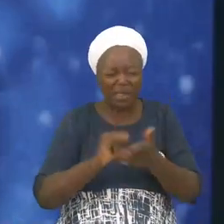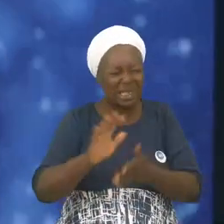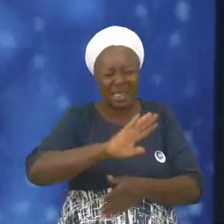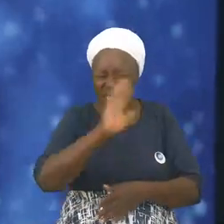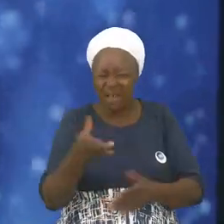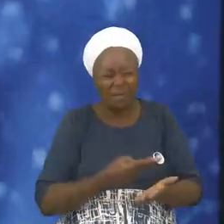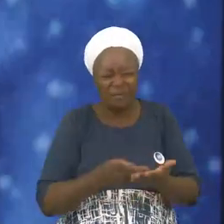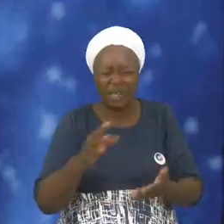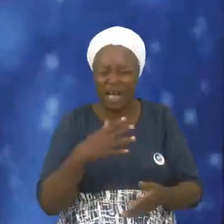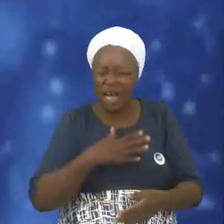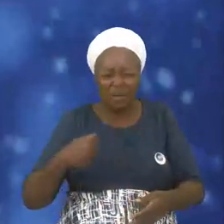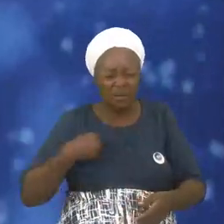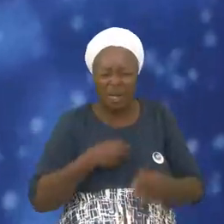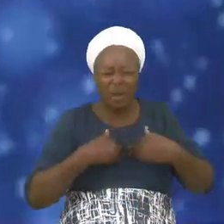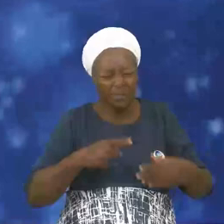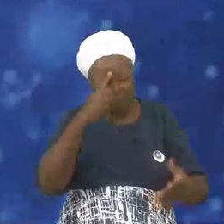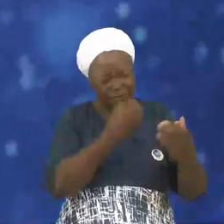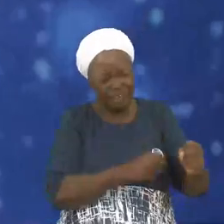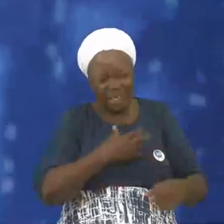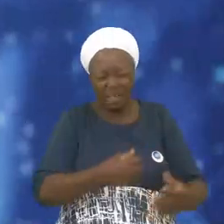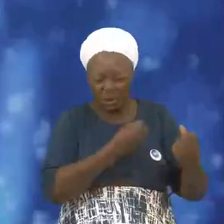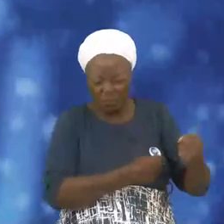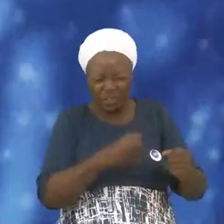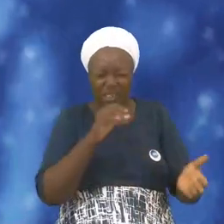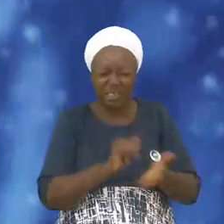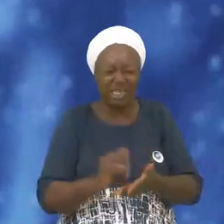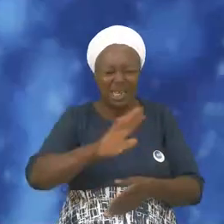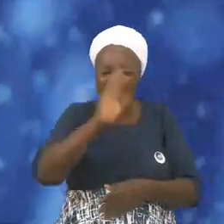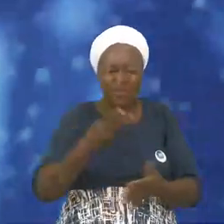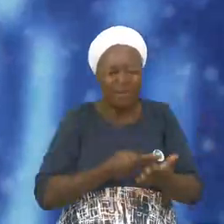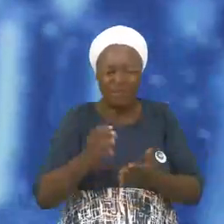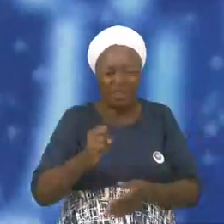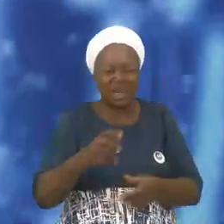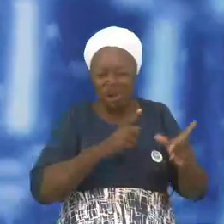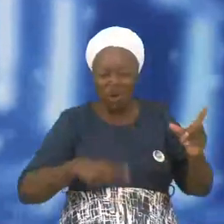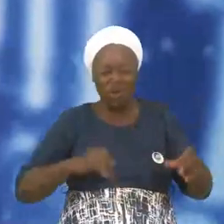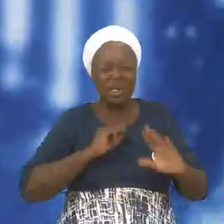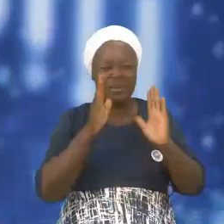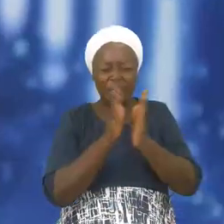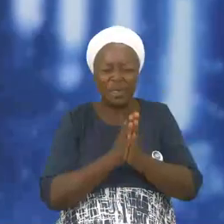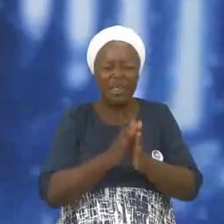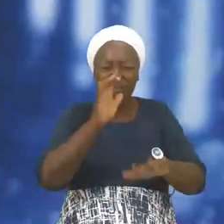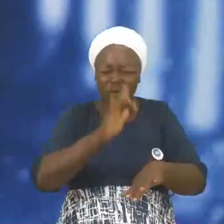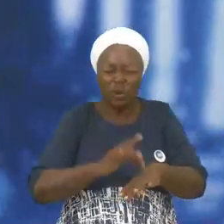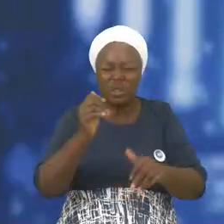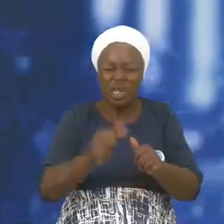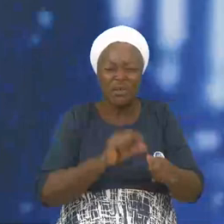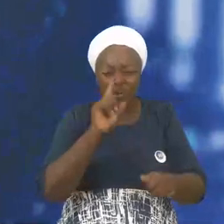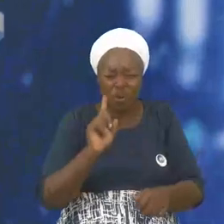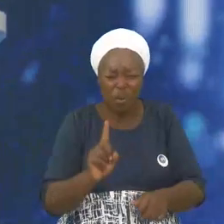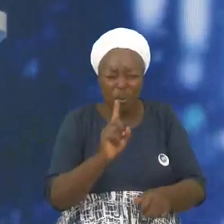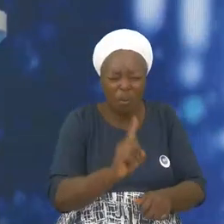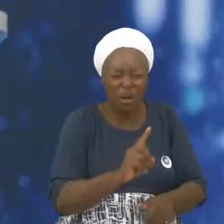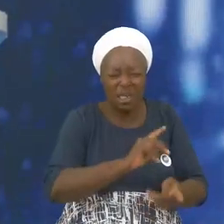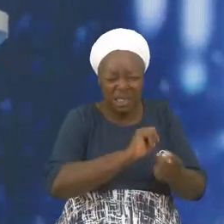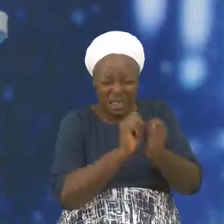le nom qui n'échoue jamais, la puissance qui n'échoue jamais, nous avons la foi et la confiance. Qui n'échoue